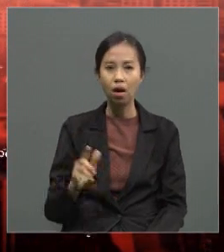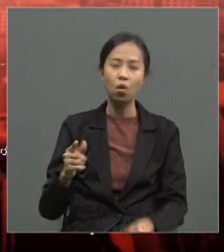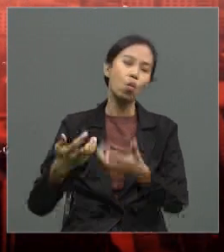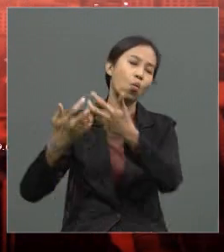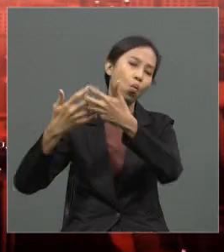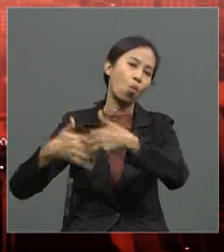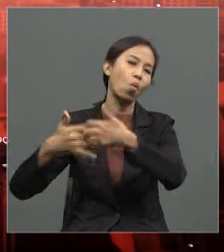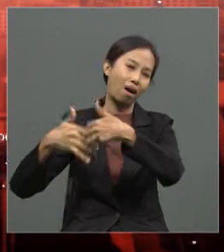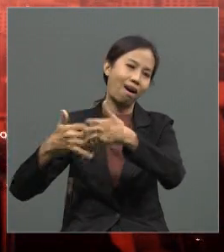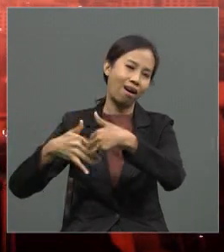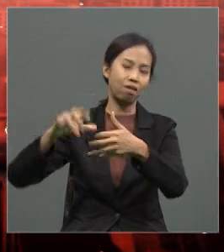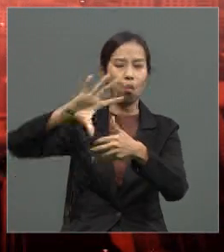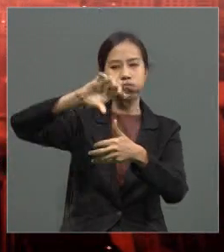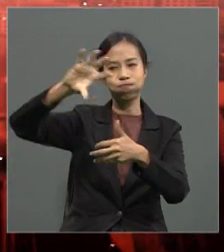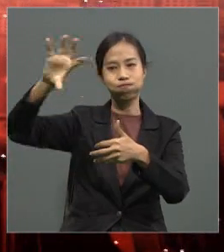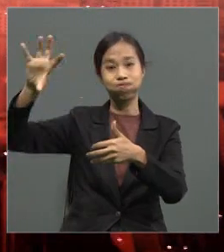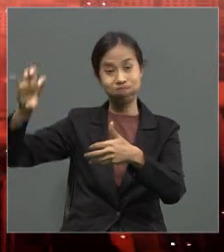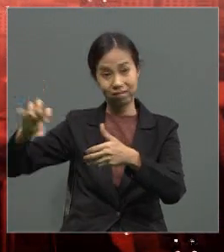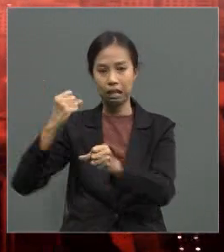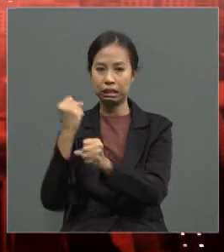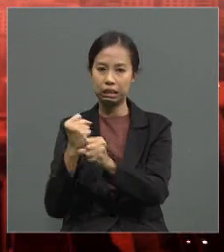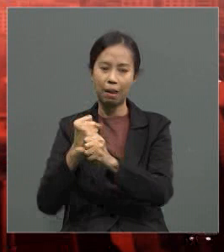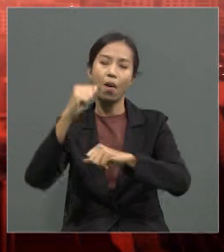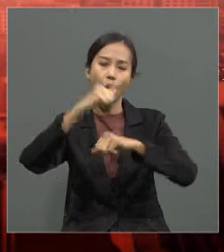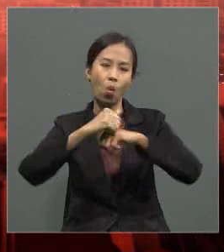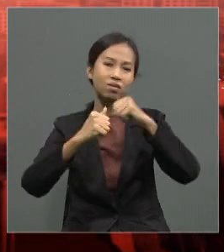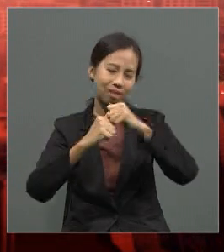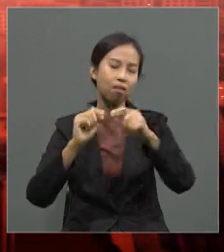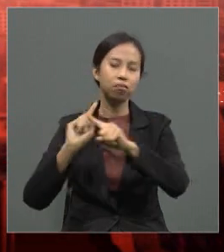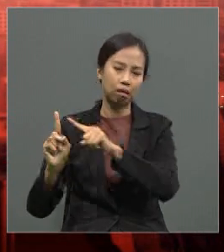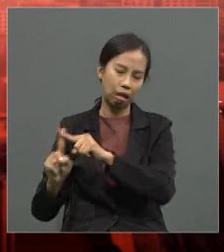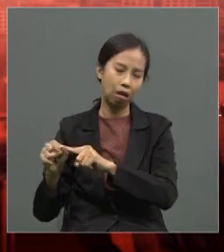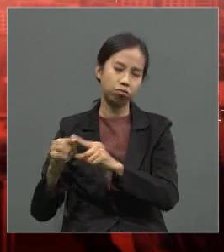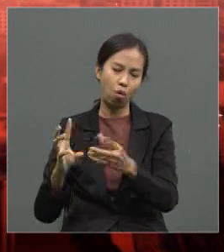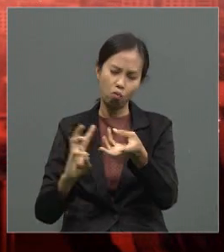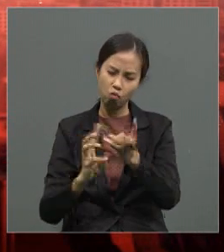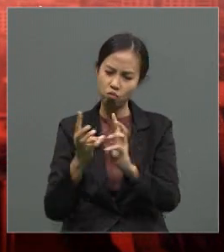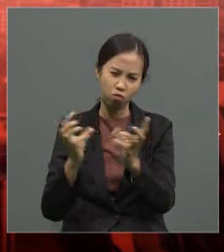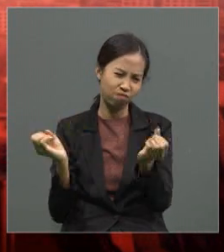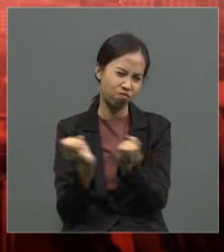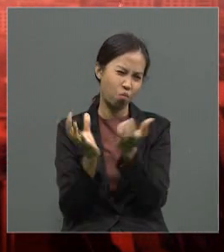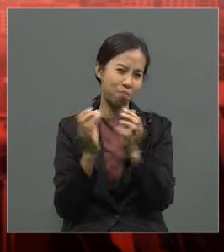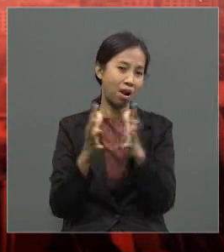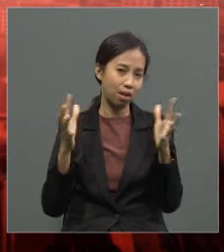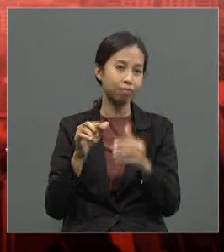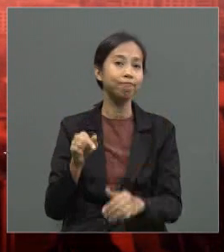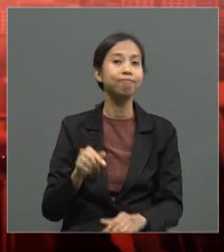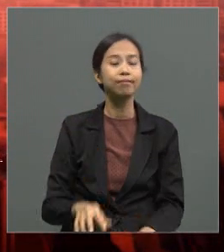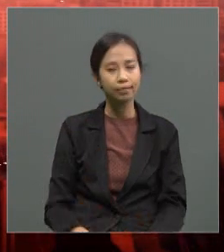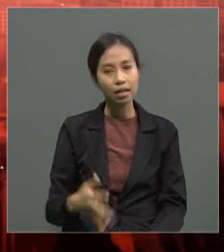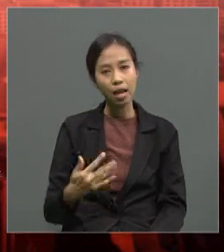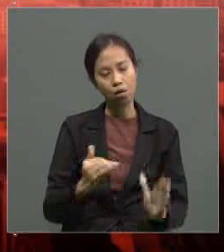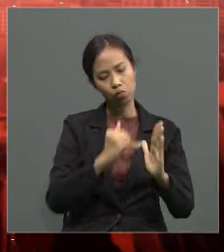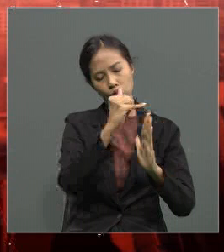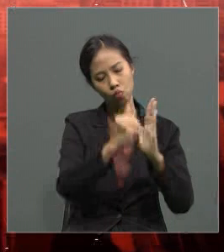งานจากการก่อสร้างแล้วก็แพลนปูนเป็นหลักนะครับและสำหรับพื้นที่อื่นๆทั่วประเทศนั้นที่ค่าฝุ่นเกินมาตรฐาน